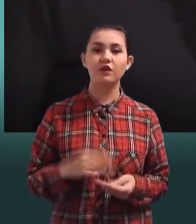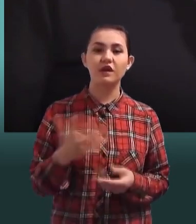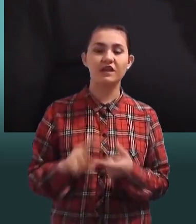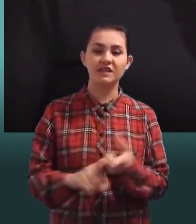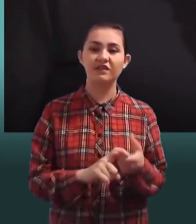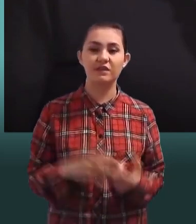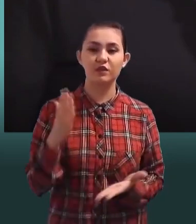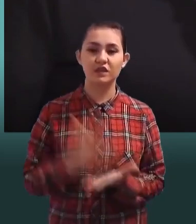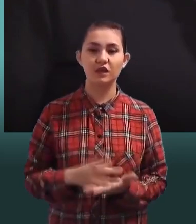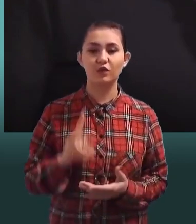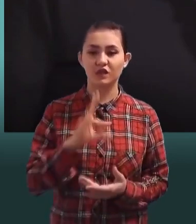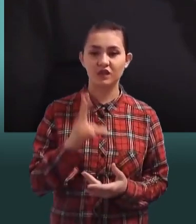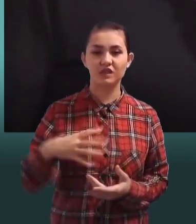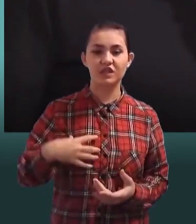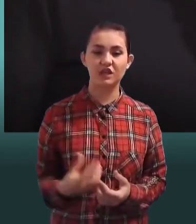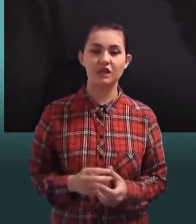находится, к сожалению.